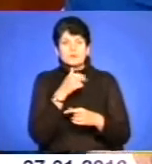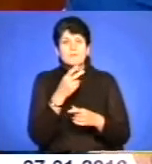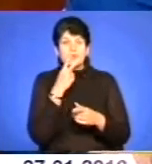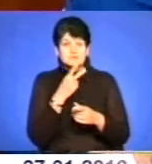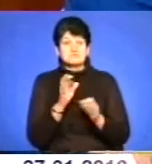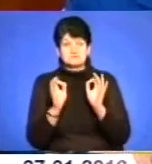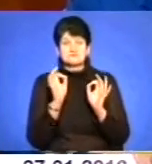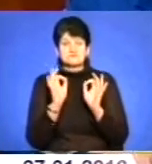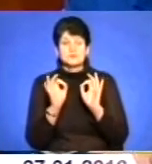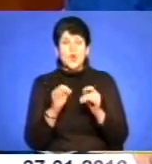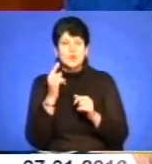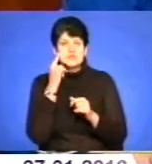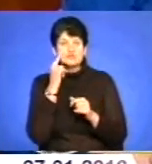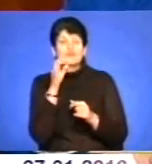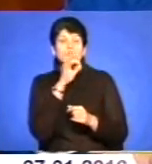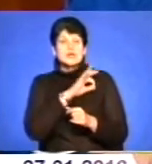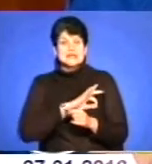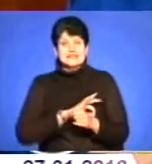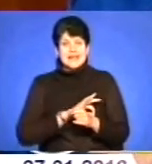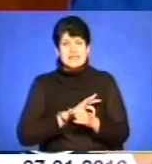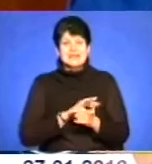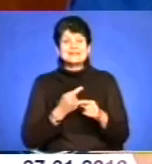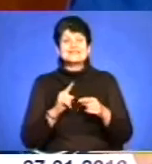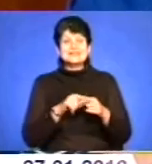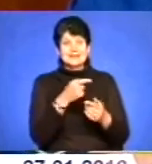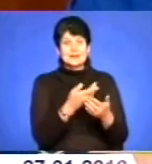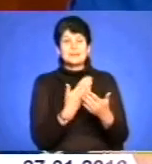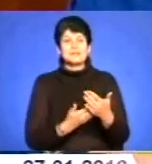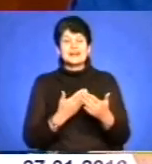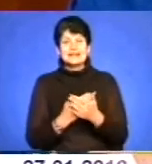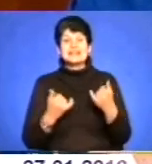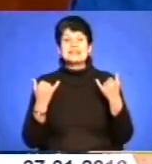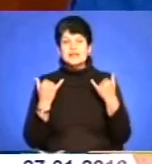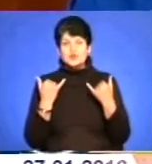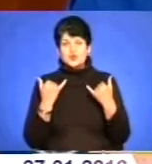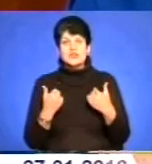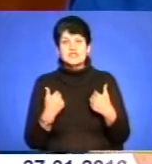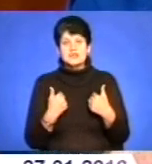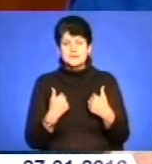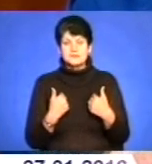оцінку щодо застосування зазначених зразків. І на сьогодні ми виходимо на